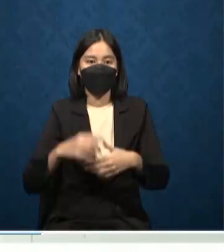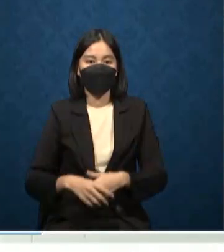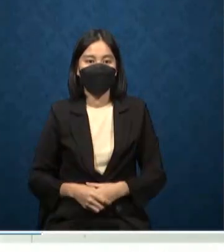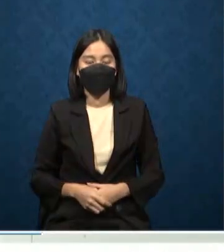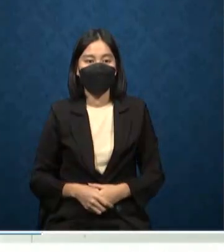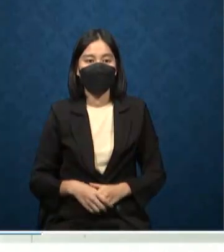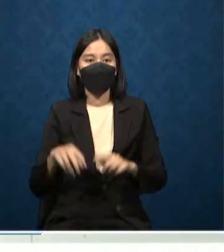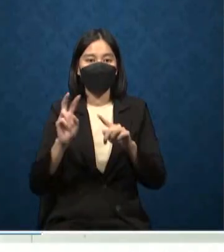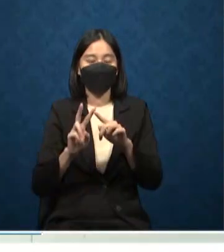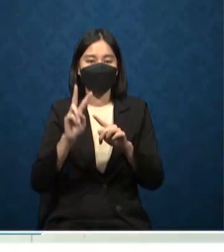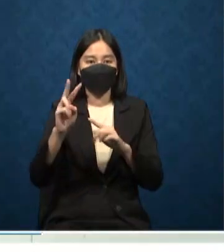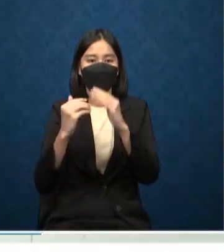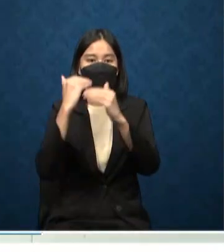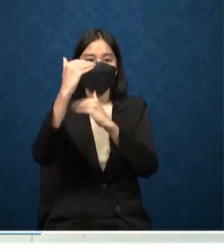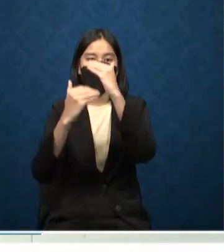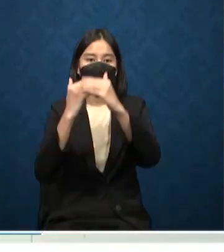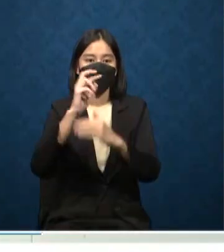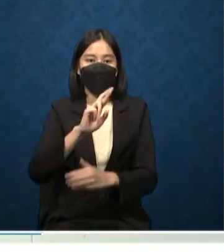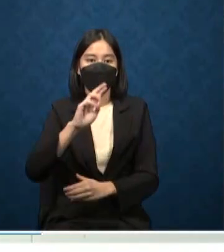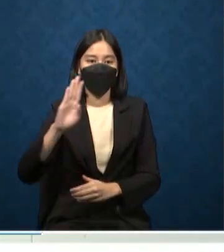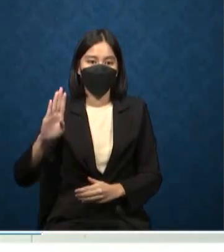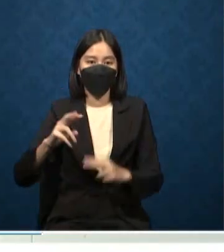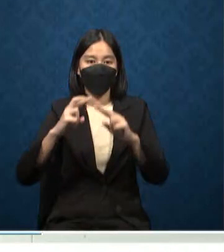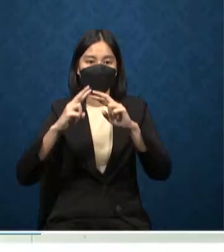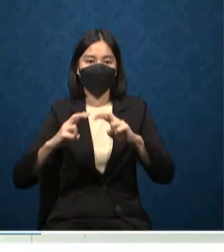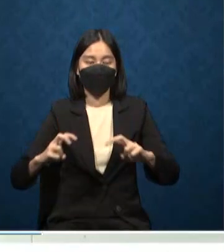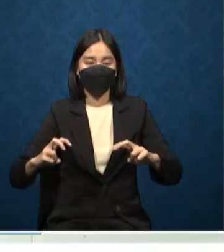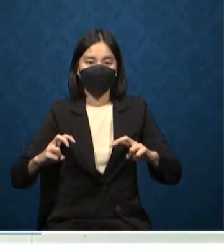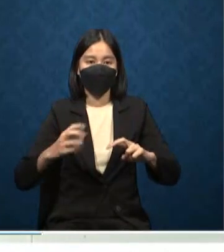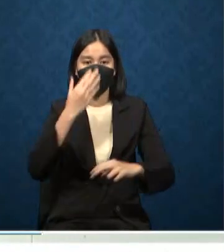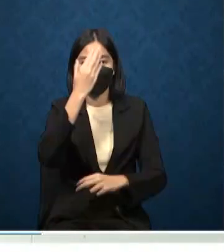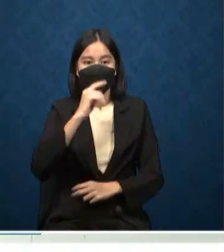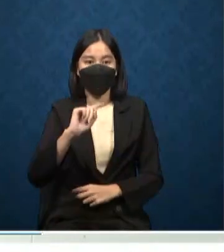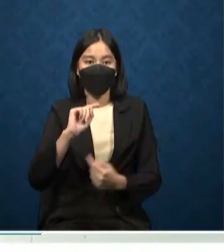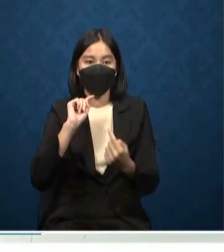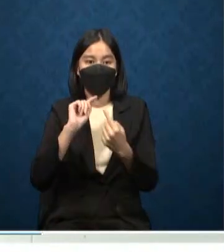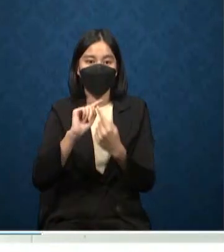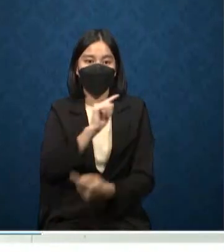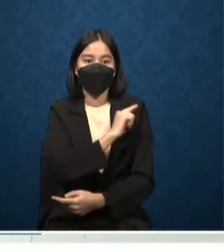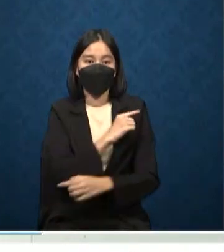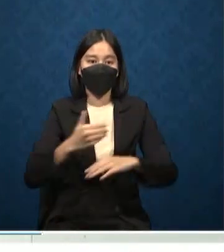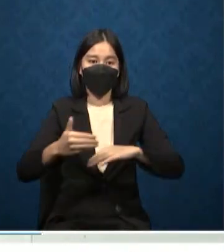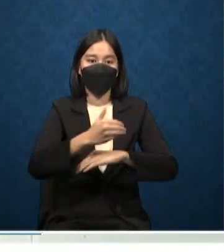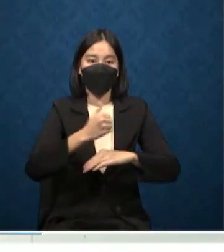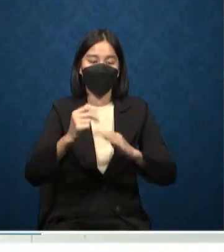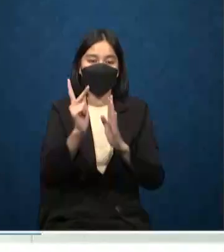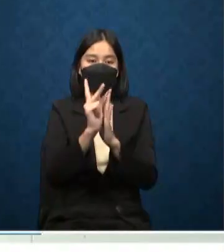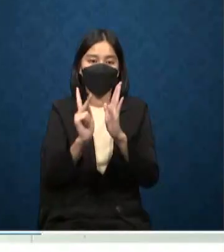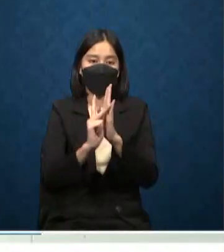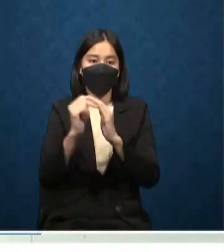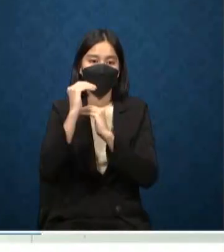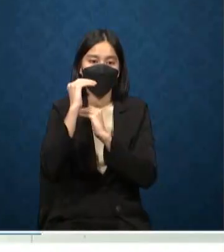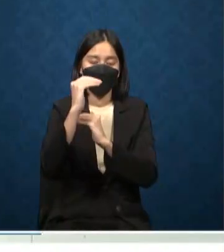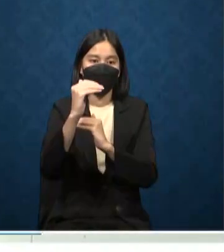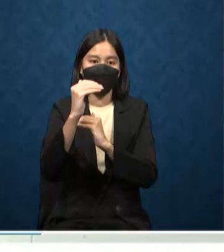2การพัฒนาระบบการสืบสวนและไต่สวนเพื่อให้สอดคล้องกับหน้าที่และอำนาจตามที่กฎหมายใหม่กำหนดไว้